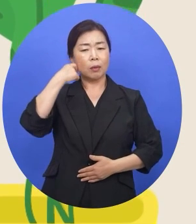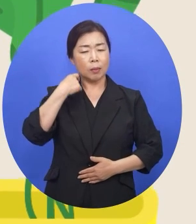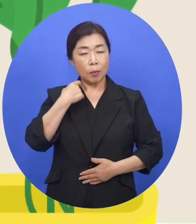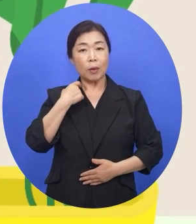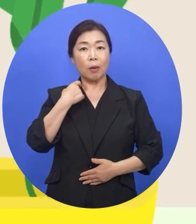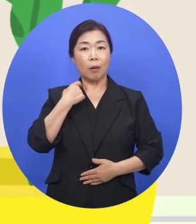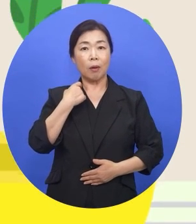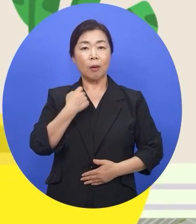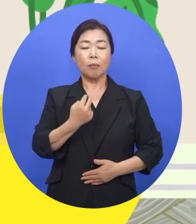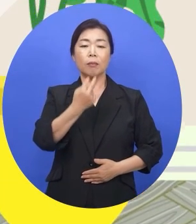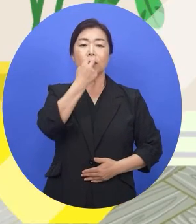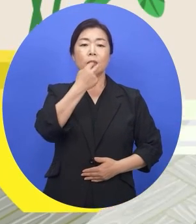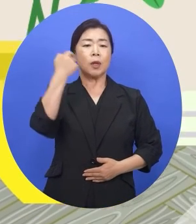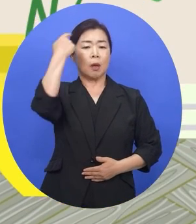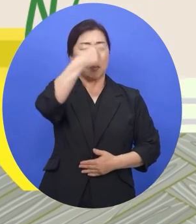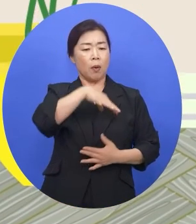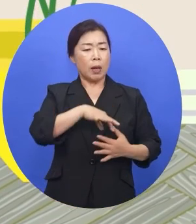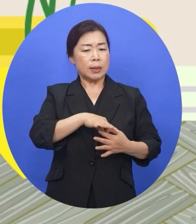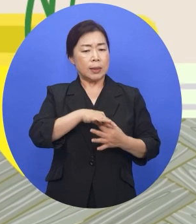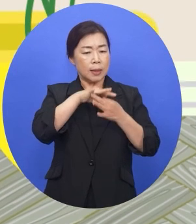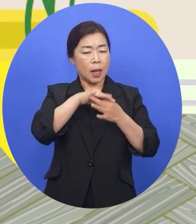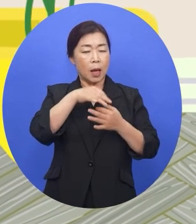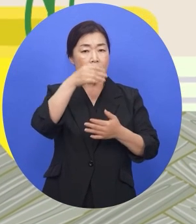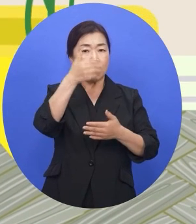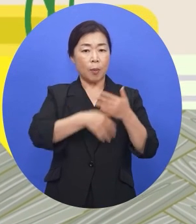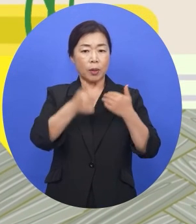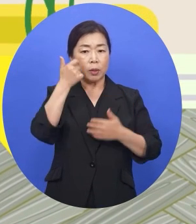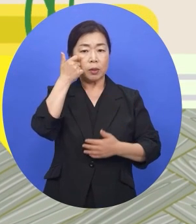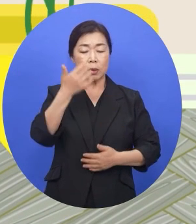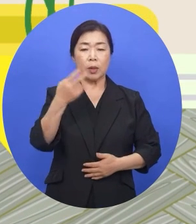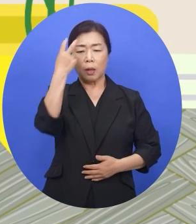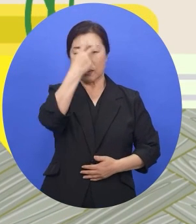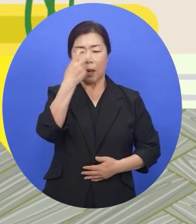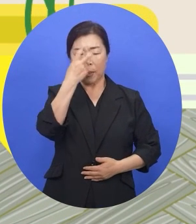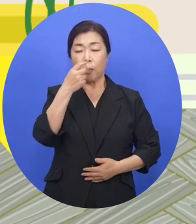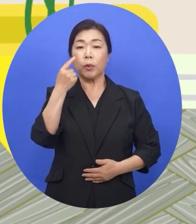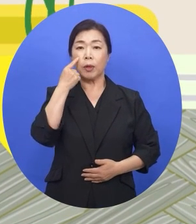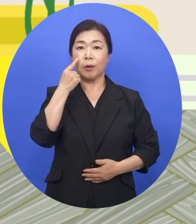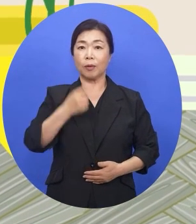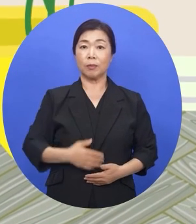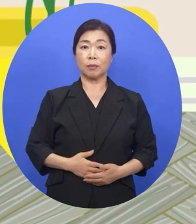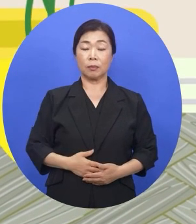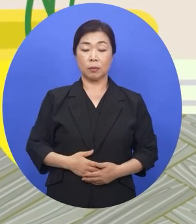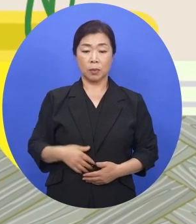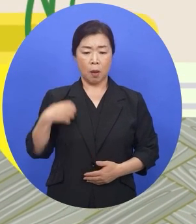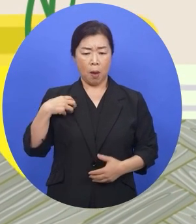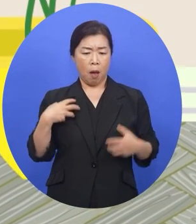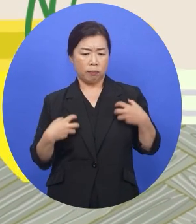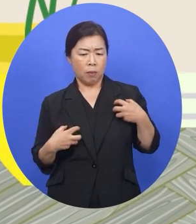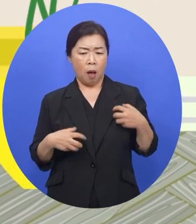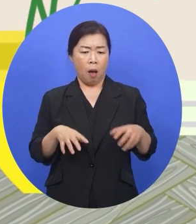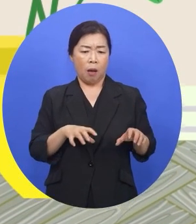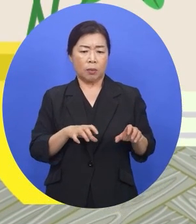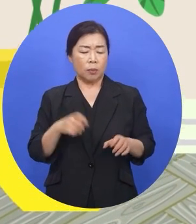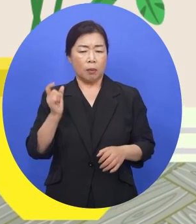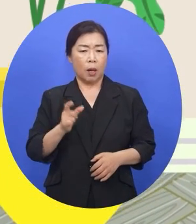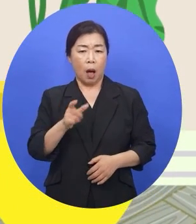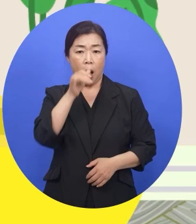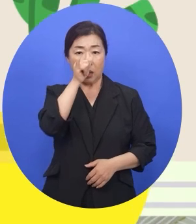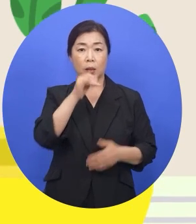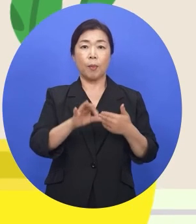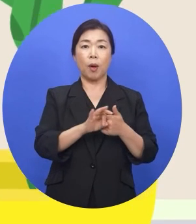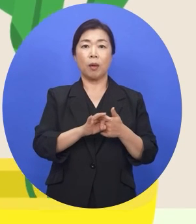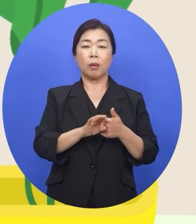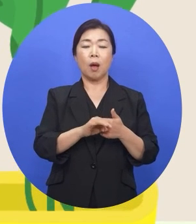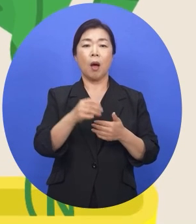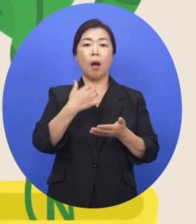느끼면서 어떤 부위에 긴장이 남아있는지 살펴보세요. 아직 긴장이 남아있다면 몇 번